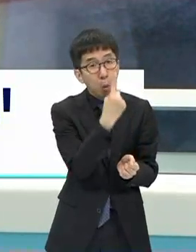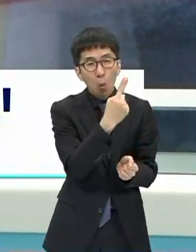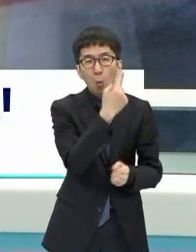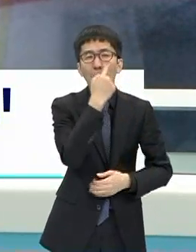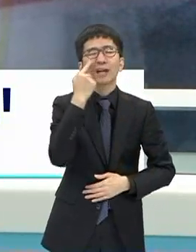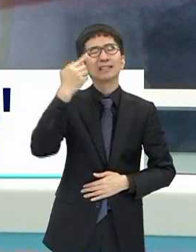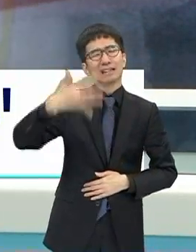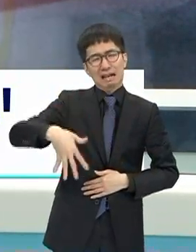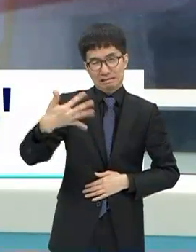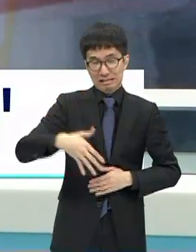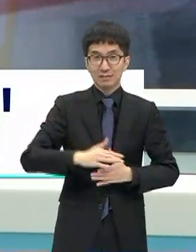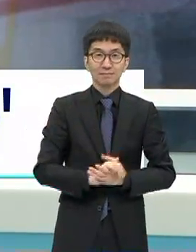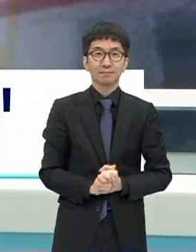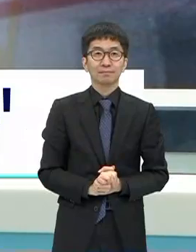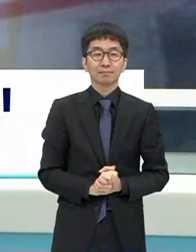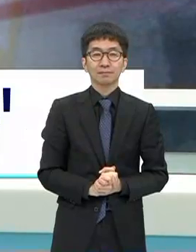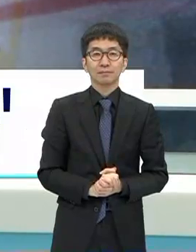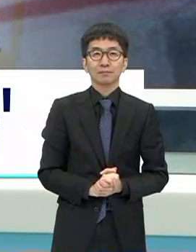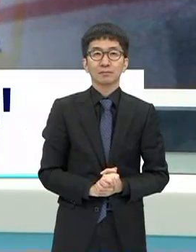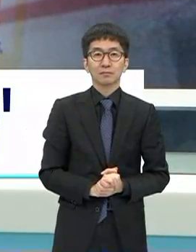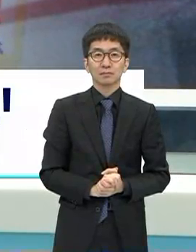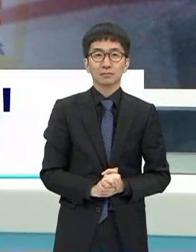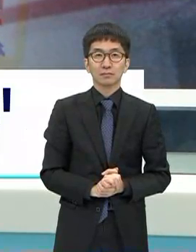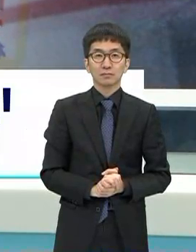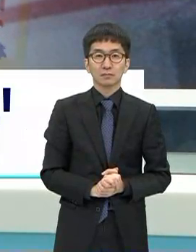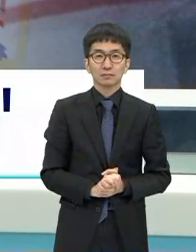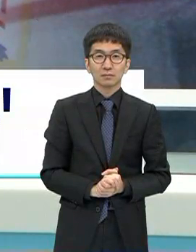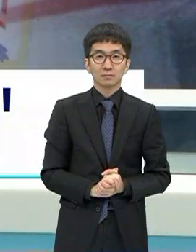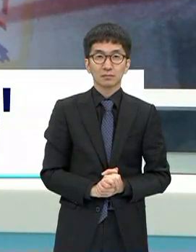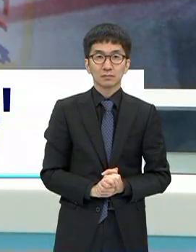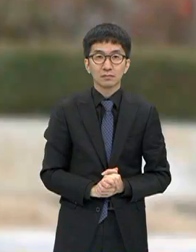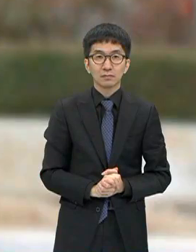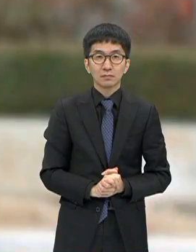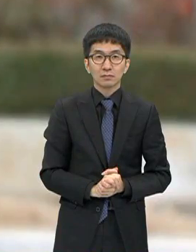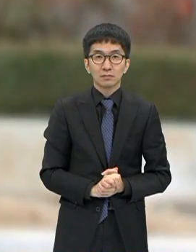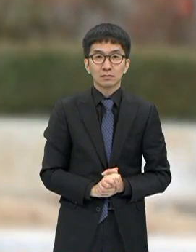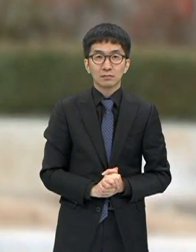확인되지 않은 상태입니다. TJB 장서경 기자입니다.